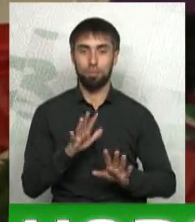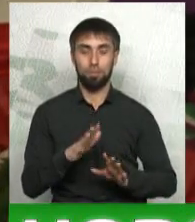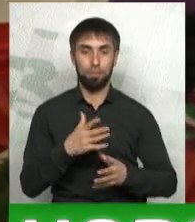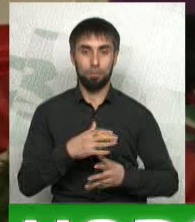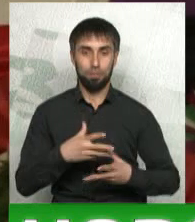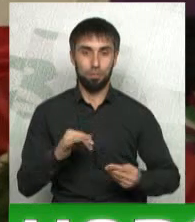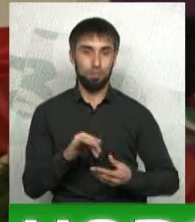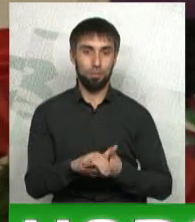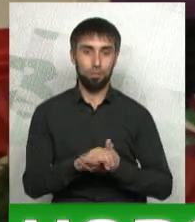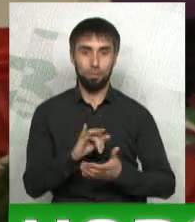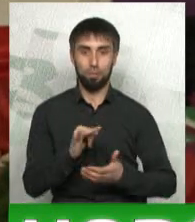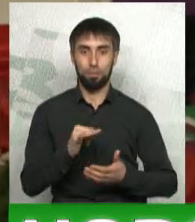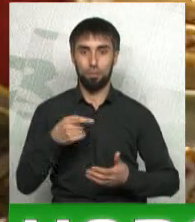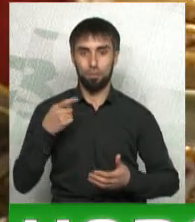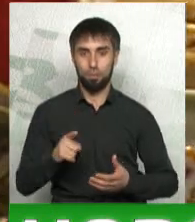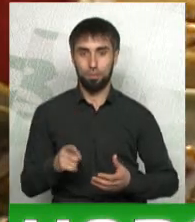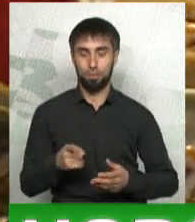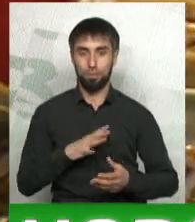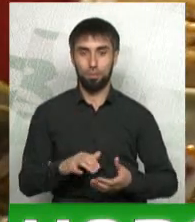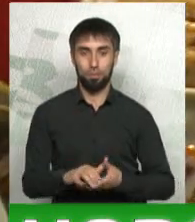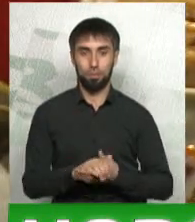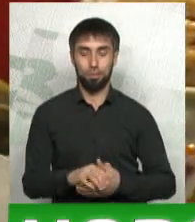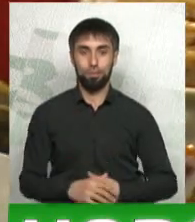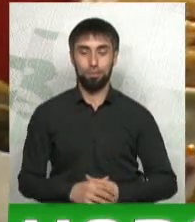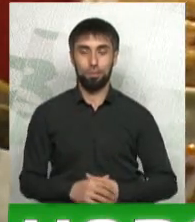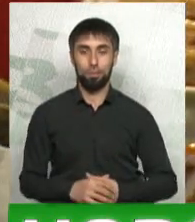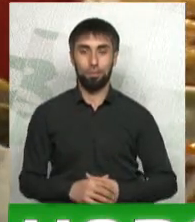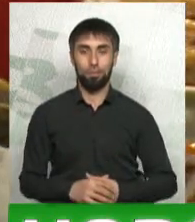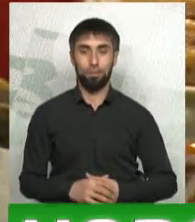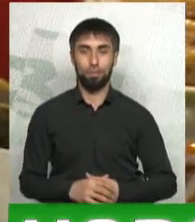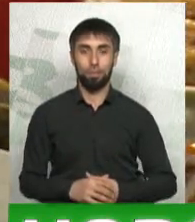весны, но и дружбы и единения. Идрис Ижиев, Мухаммад Билакиев, Новости 24.